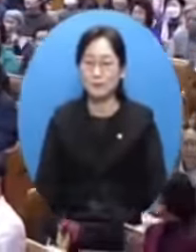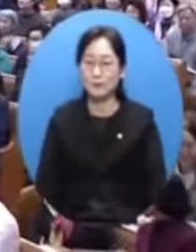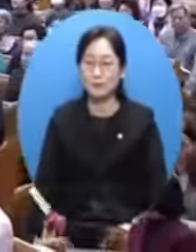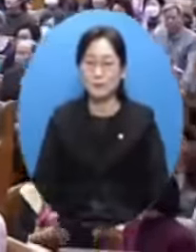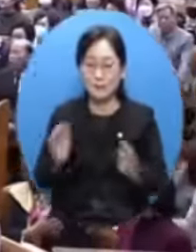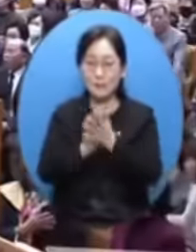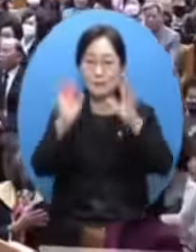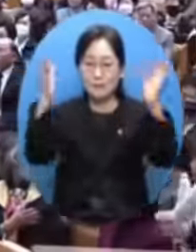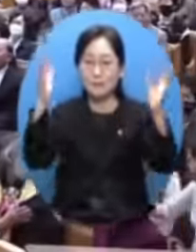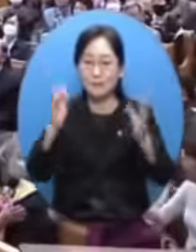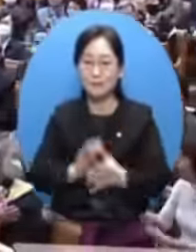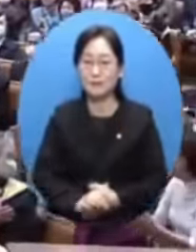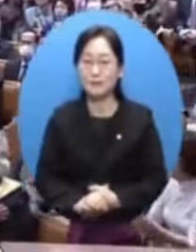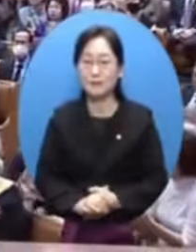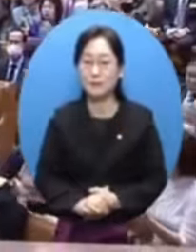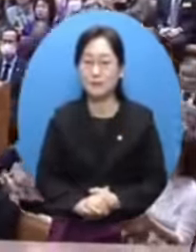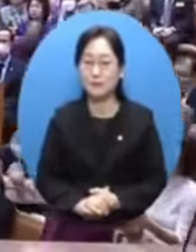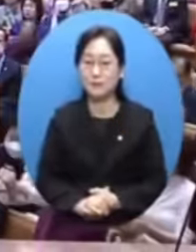할렐루야.